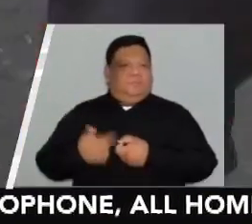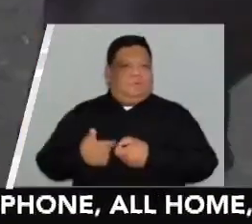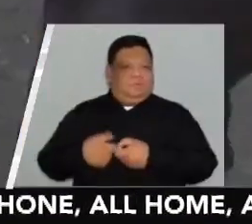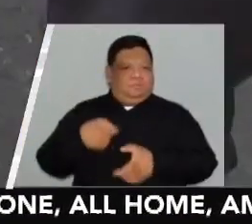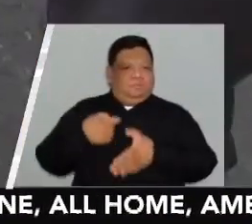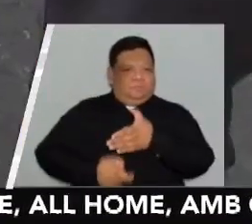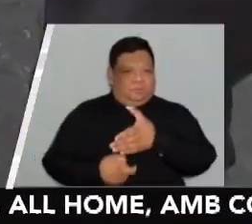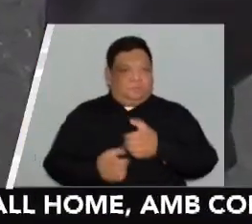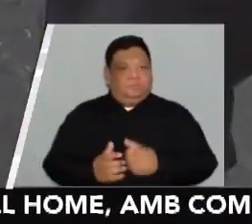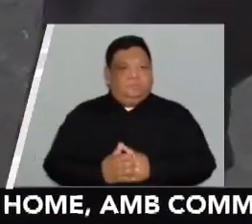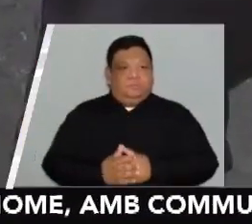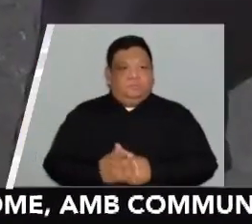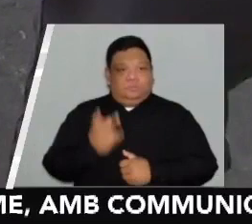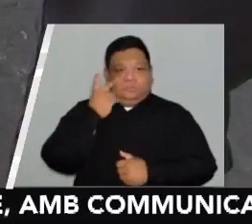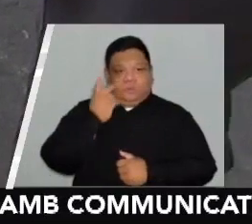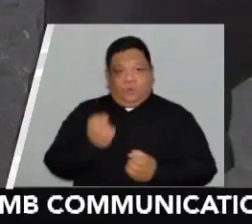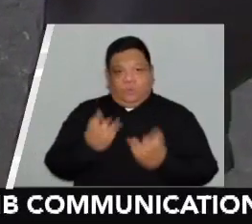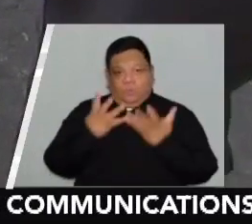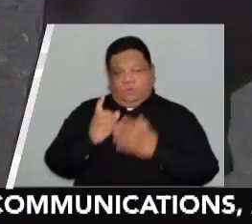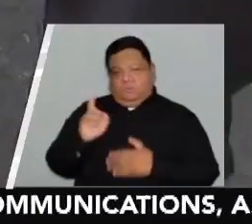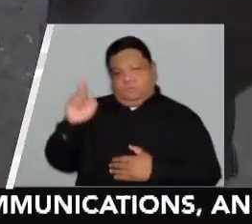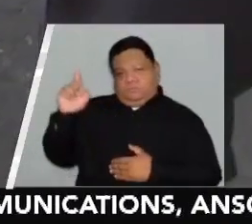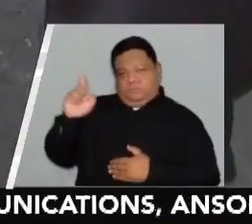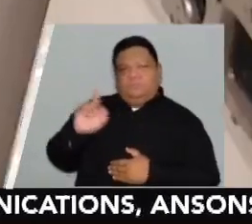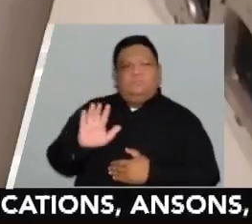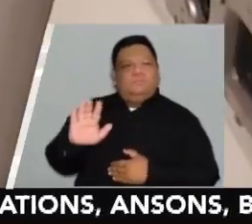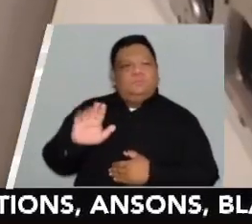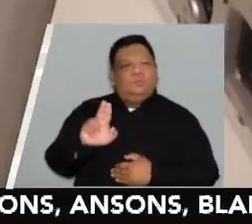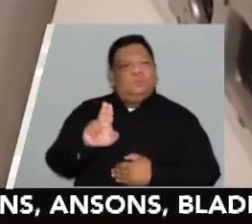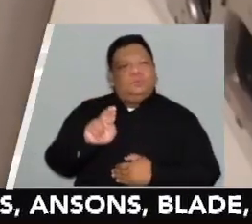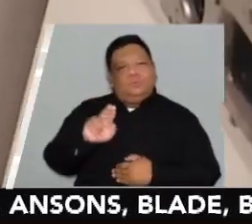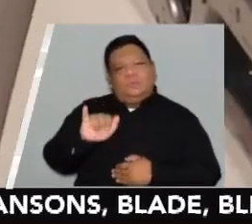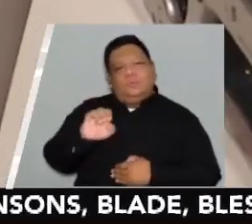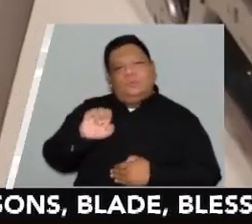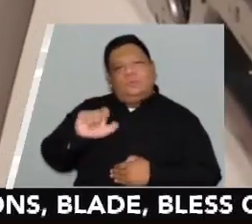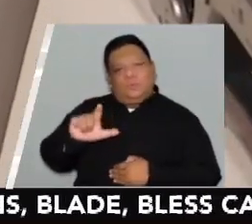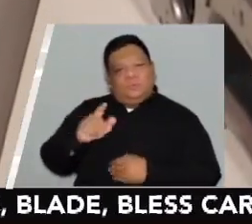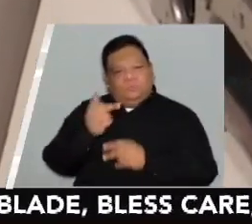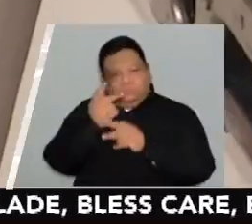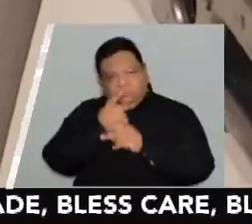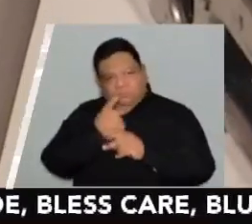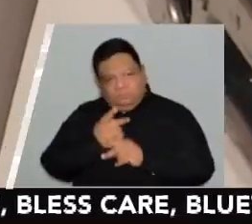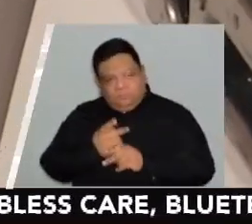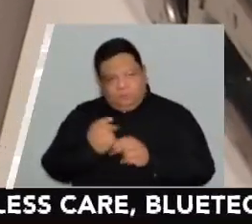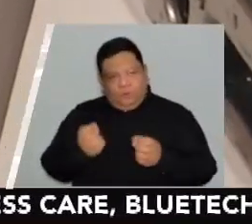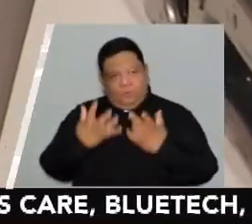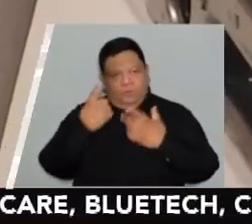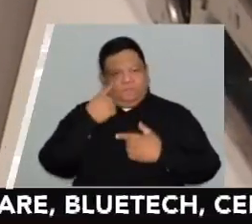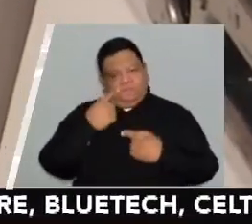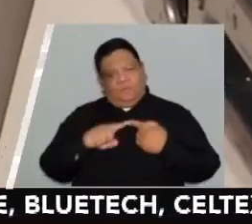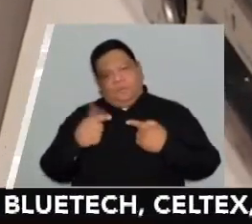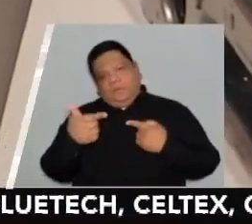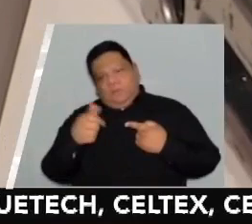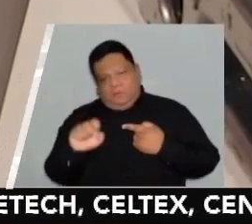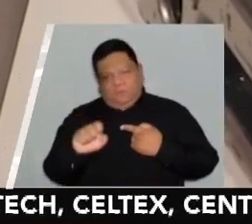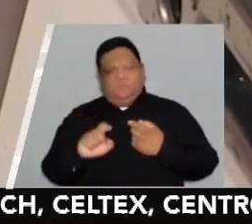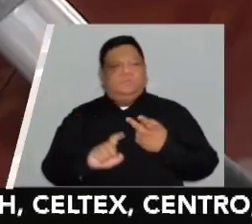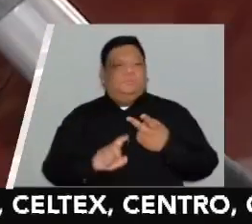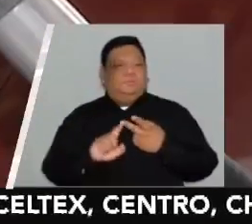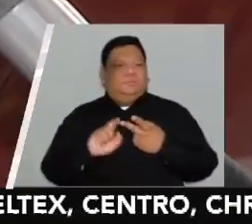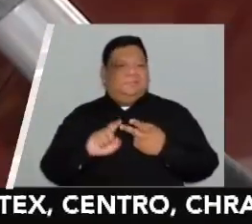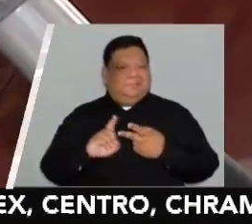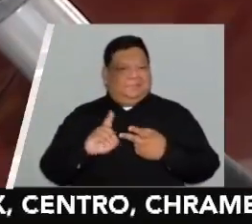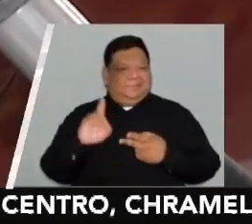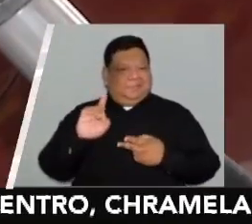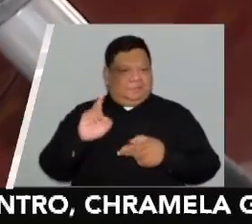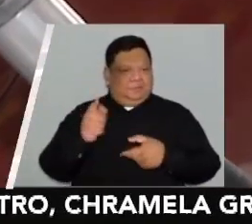na 1 peso 90 centavos hanggang 2 pesos and 10 centavos sa kada litro ng gasolina. 50 hanggang 70 centavos naman